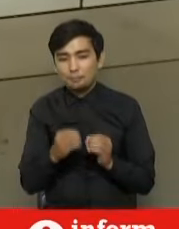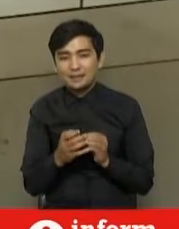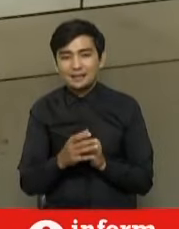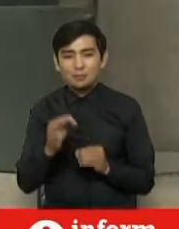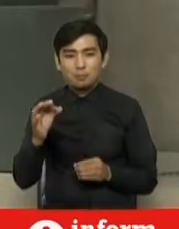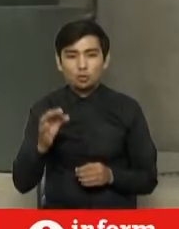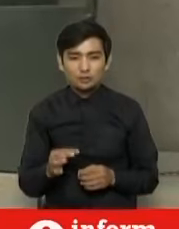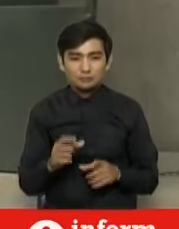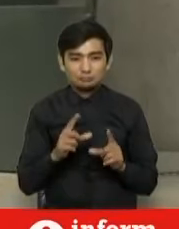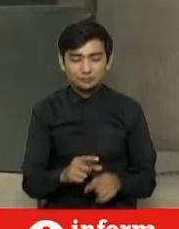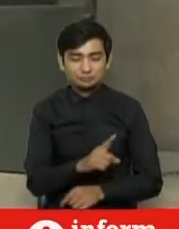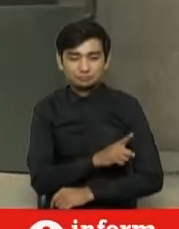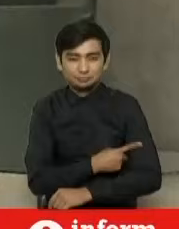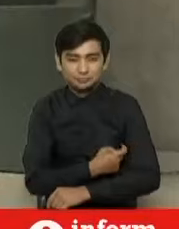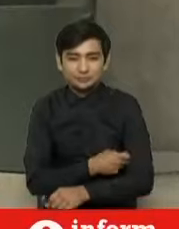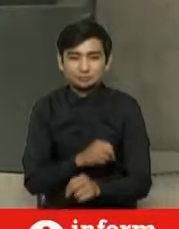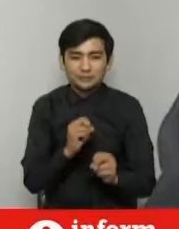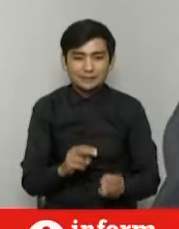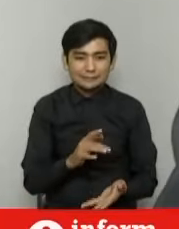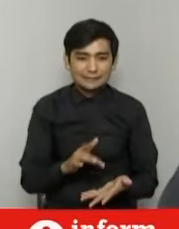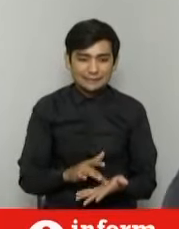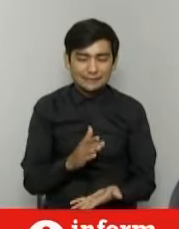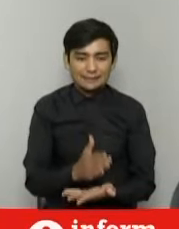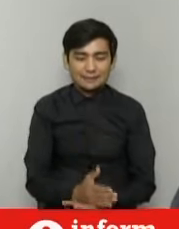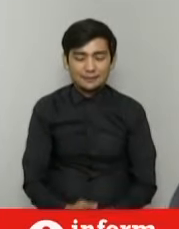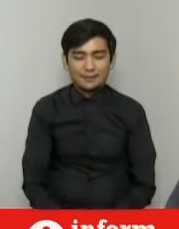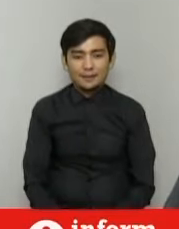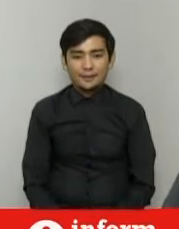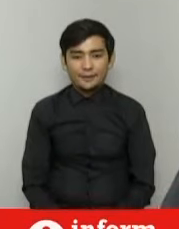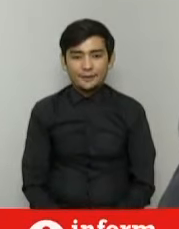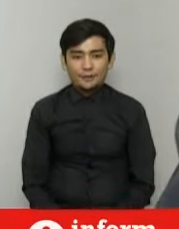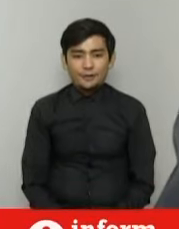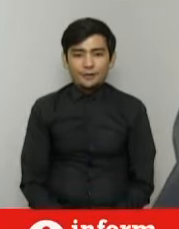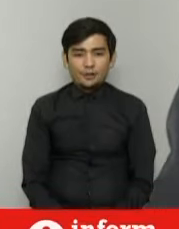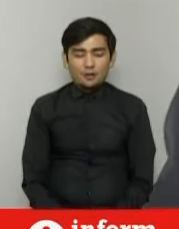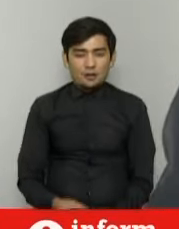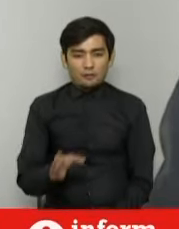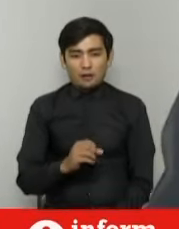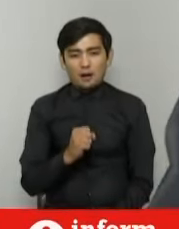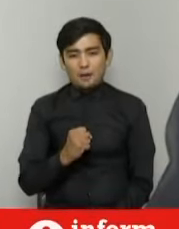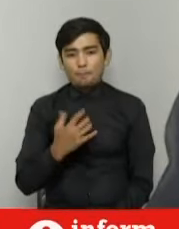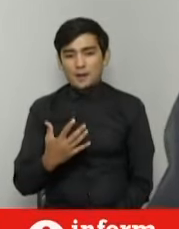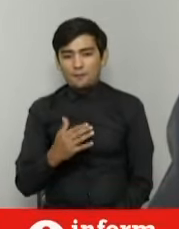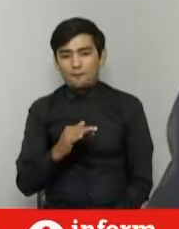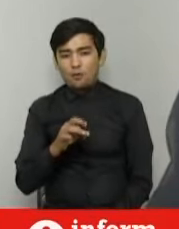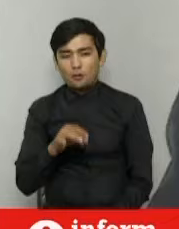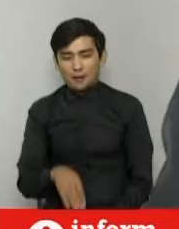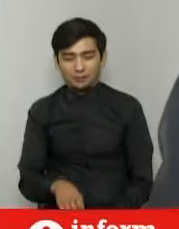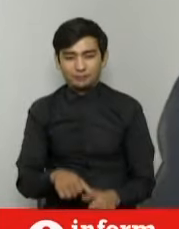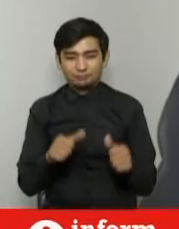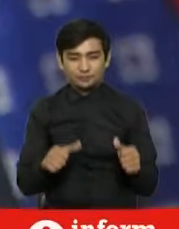көрсетеді. Медициналық орталықта жұмыс істейді. Жалпы отель форматында жасалған жаңа концепция